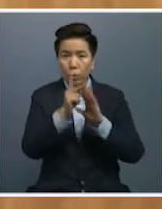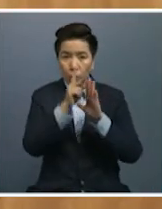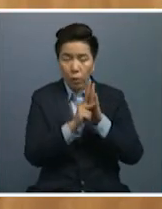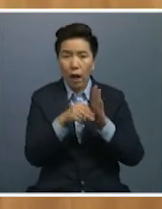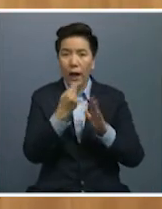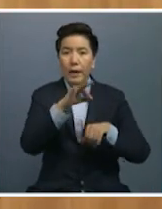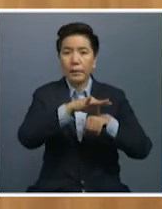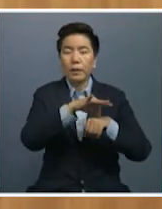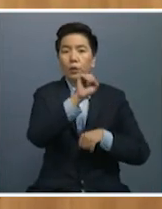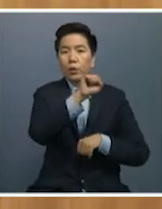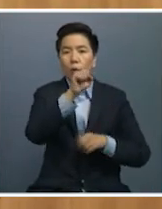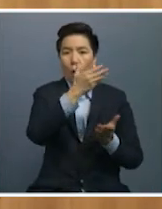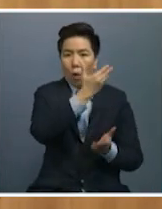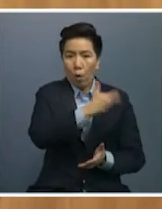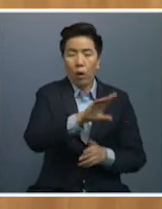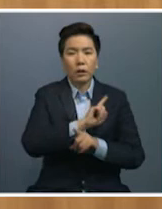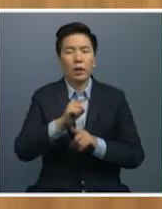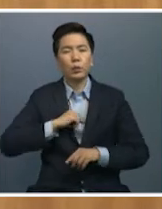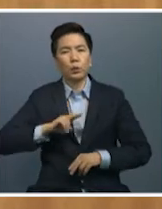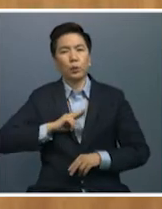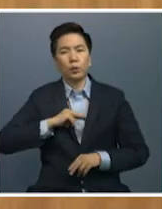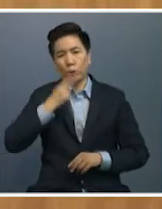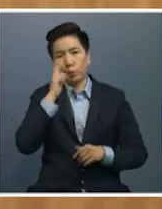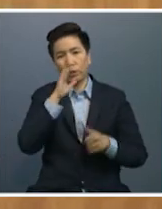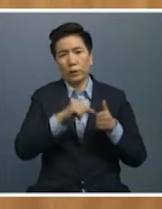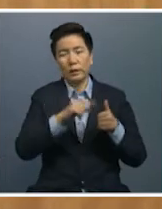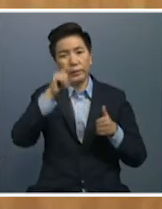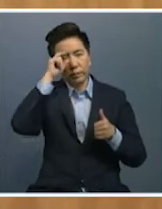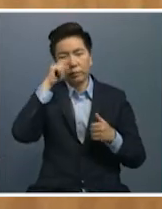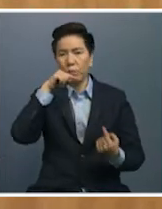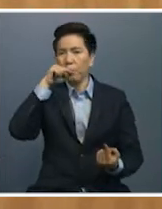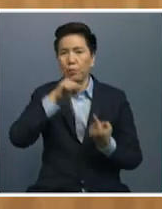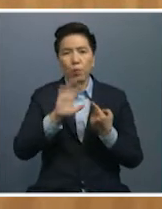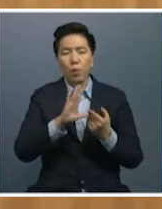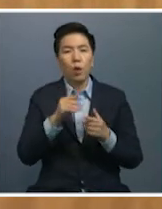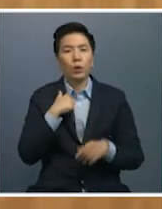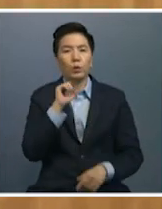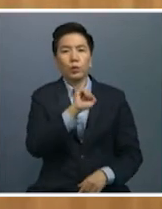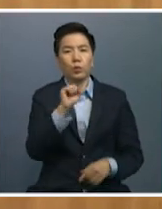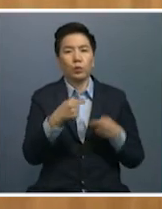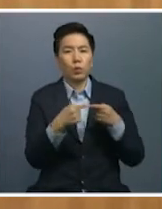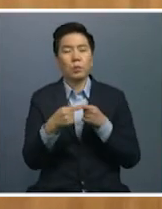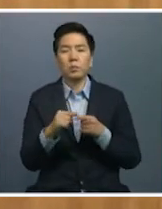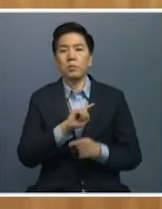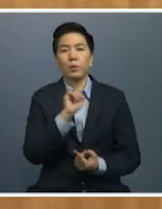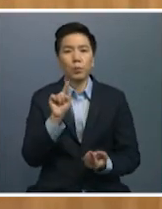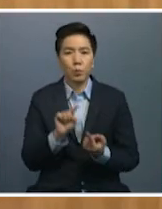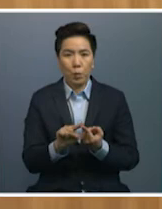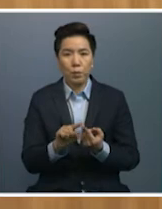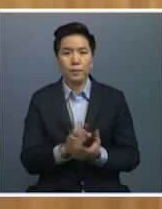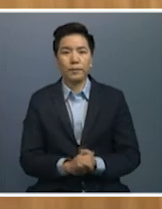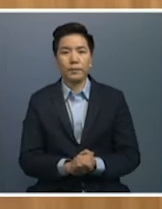โดยให้ออกจากตำแหน่งส.ส.แต่โดยส่วนตัวมองว่าในมงคลกิตติ์นั้นไม่เหมาะสมที่จะเป็นสอนอีกต่อไปครับ